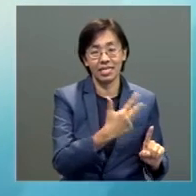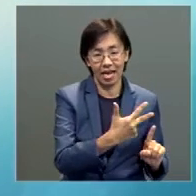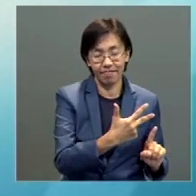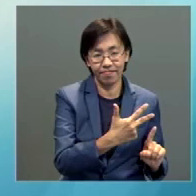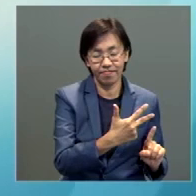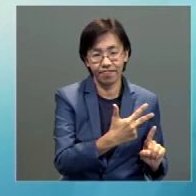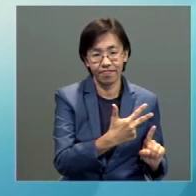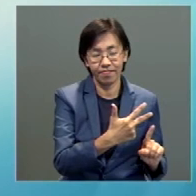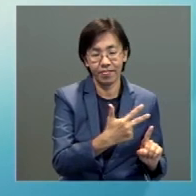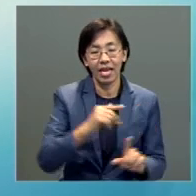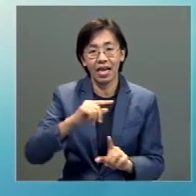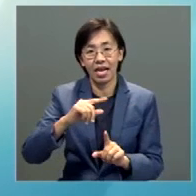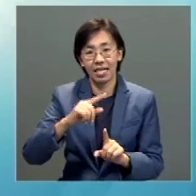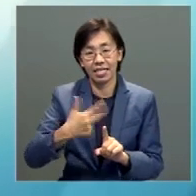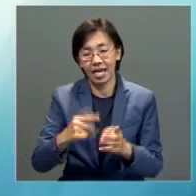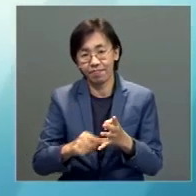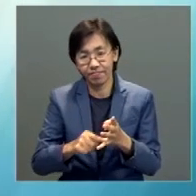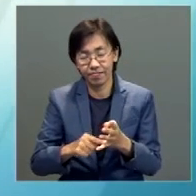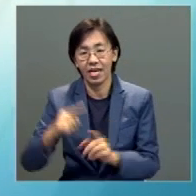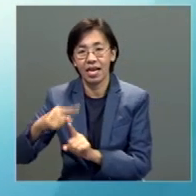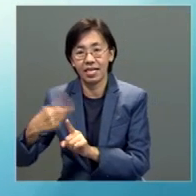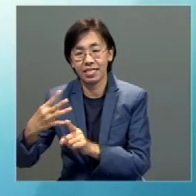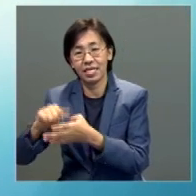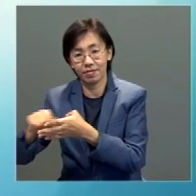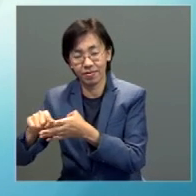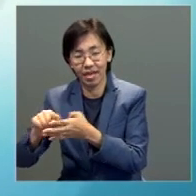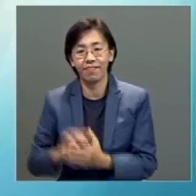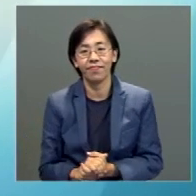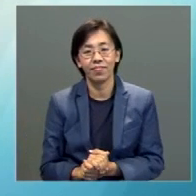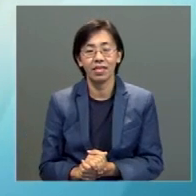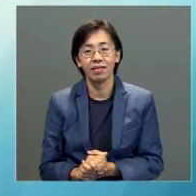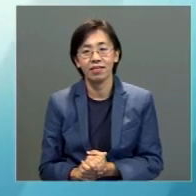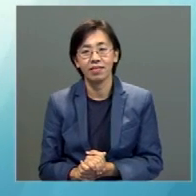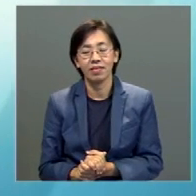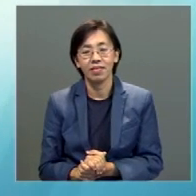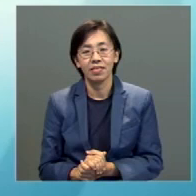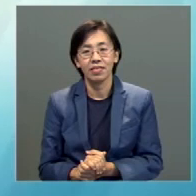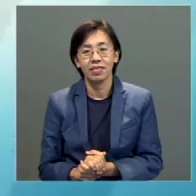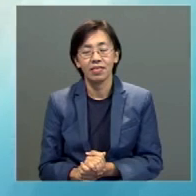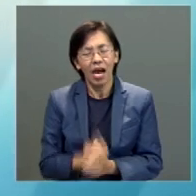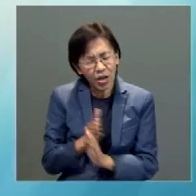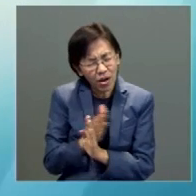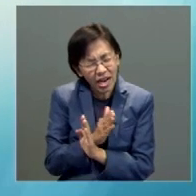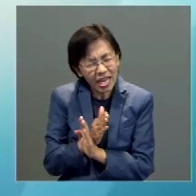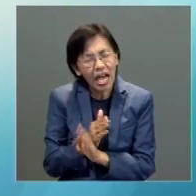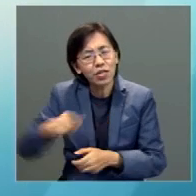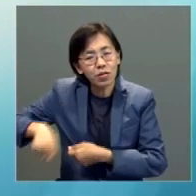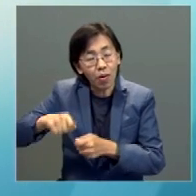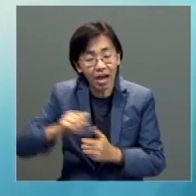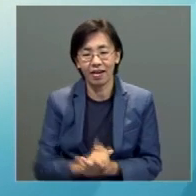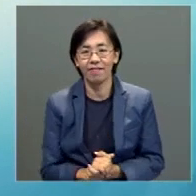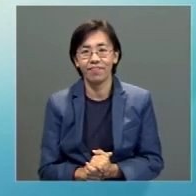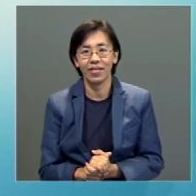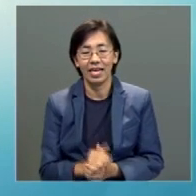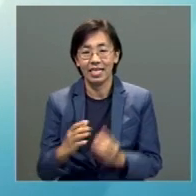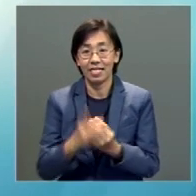ะครับช่วงปลายเดือนมีนาต้นเมษาแล้วก็แท่งที่3คือช่วงของเร็วๆนี้เมื่อช่วงสงกรานต์ที่ผ่านมาสัปดาห์